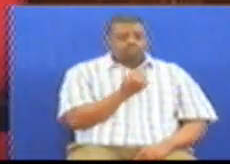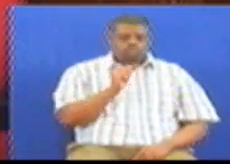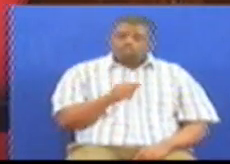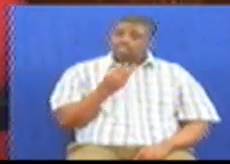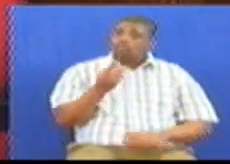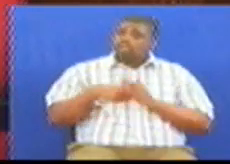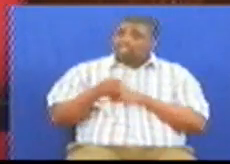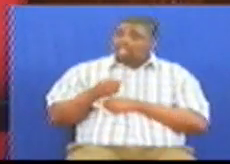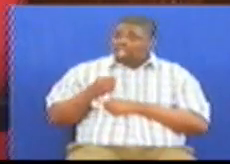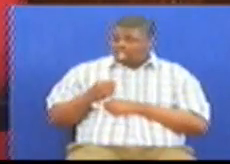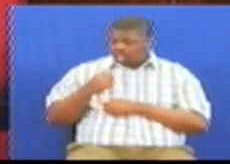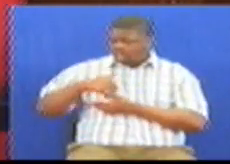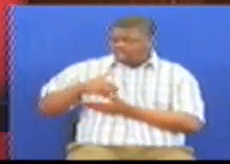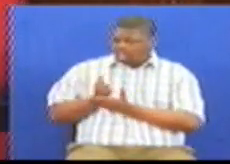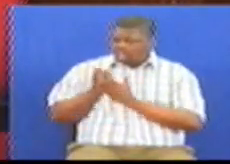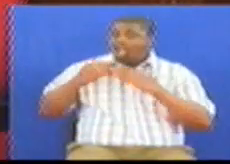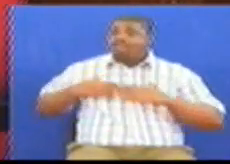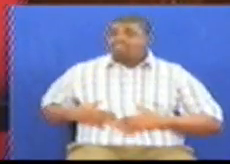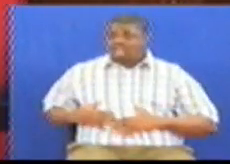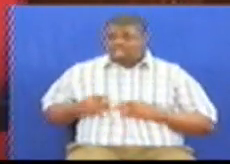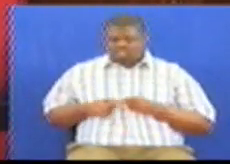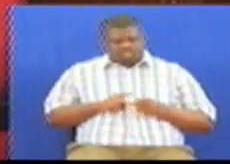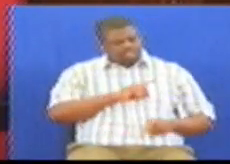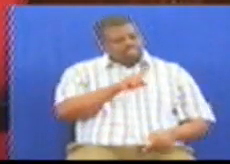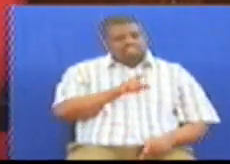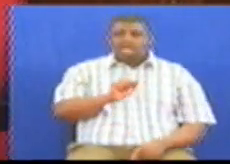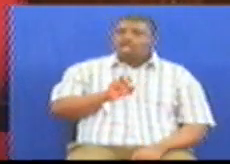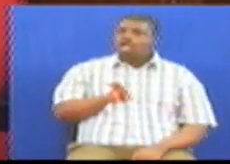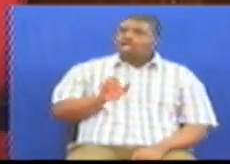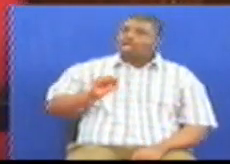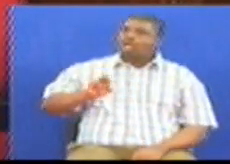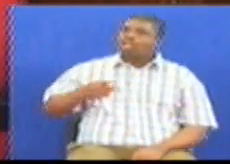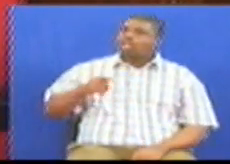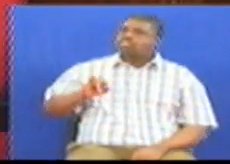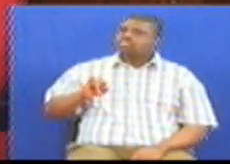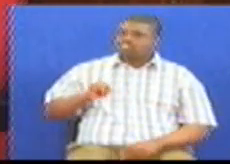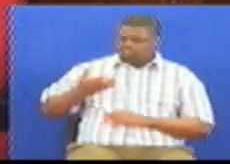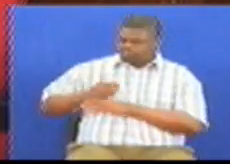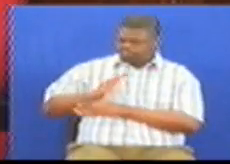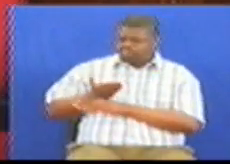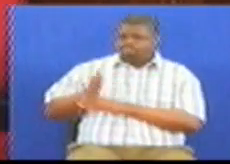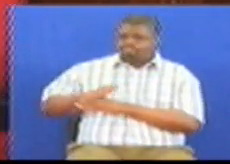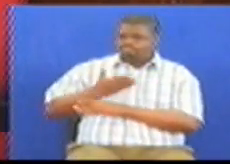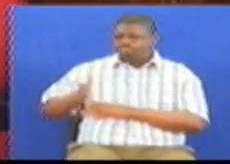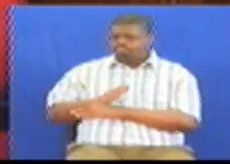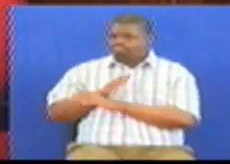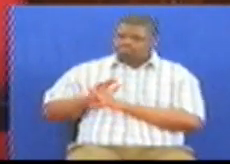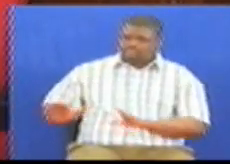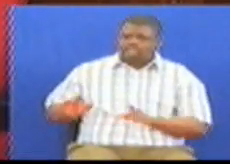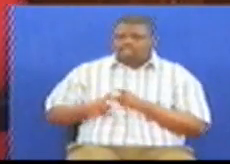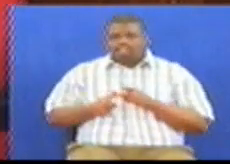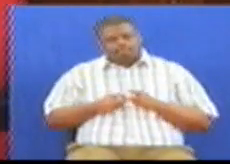afya. Lakini kuna zahanati 15 zimekarabatiwa jumla ya milioni 150. Tuna milioni 93